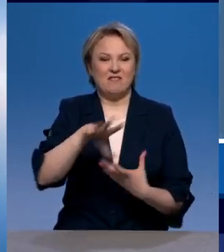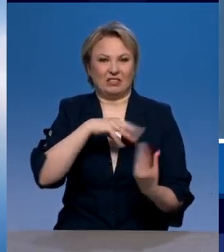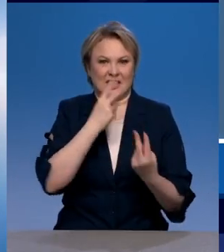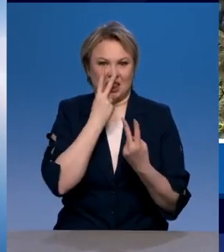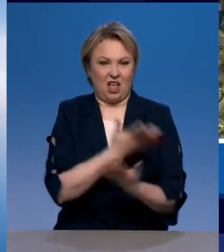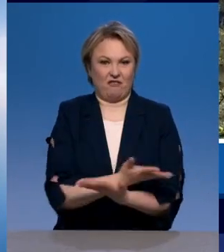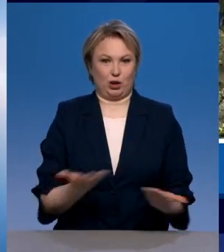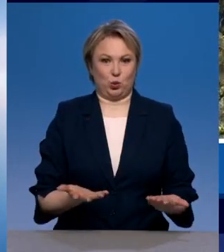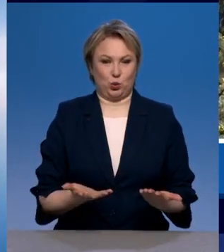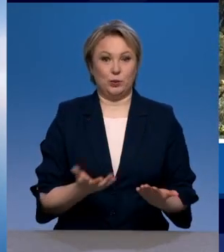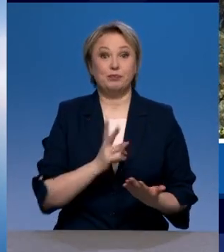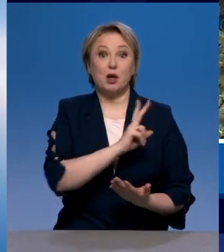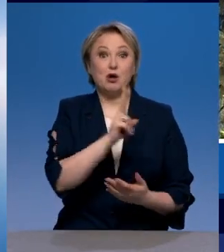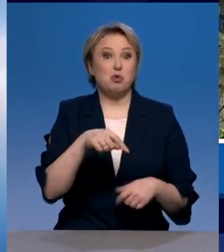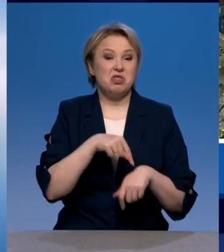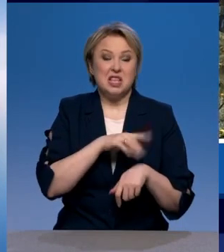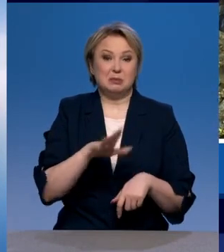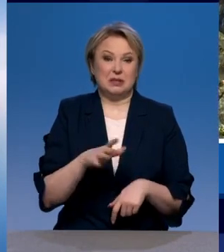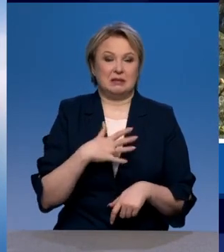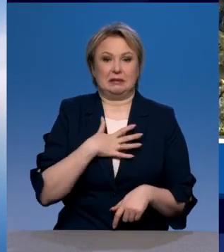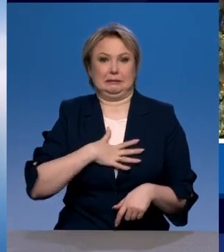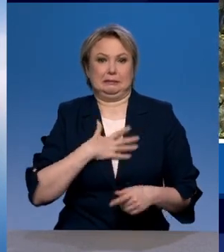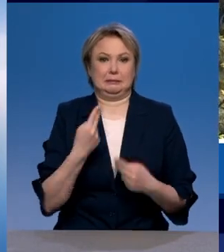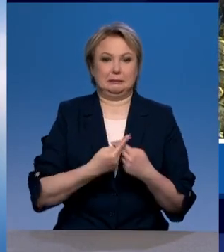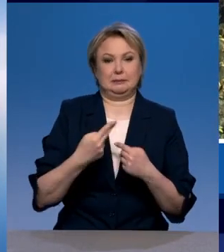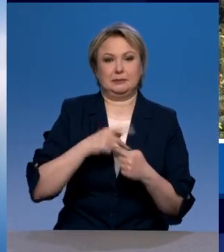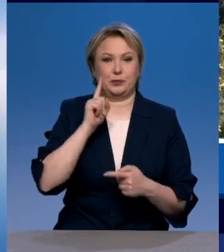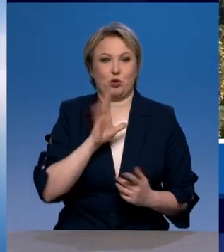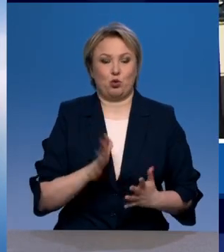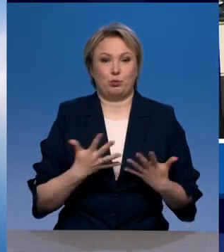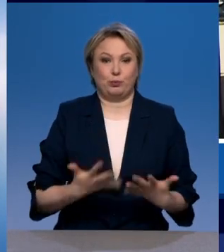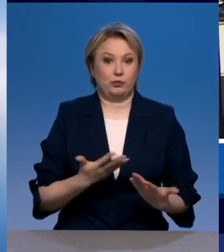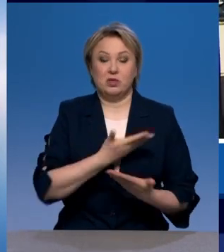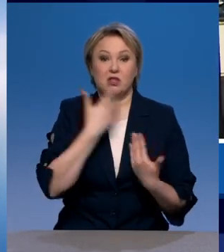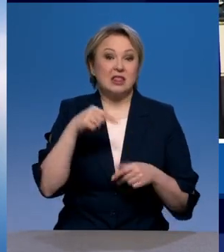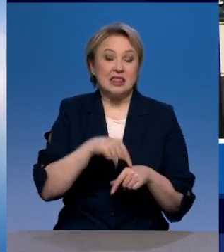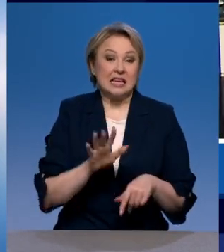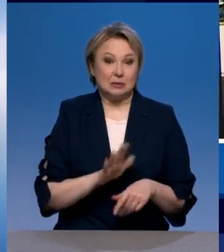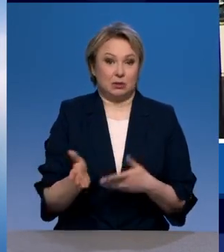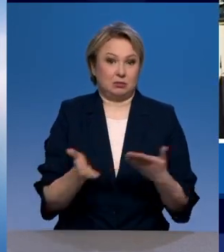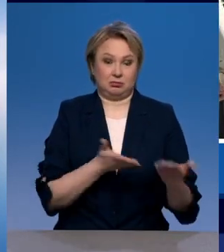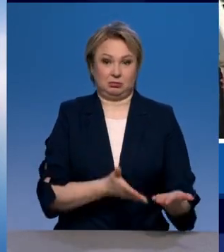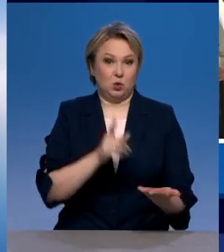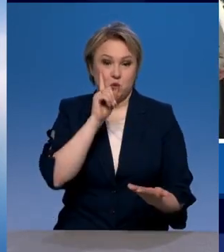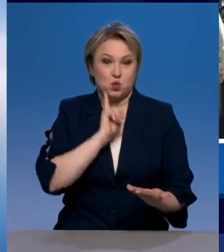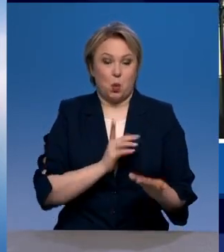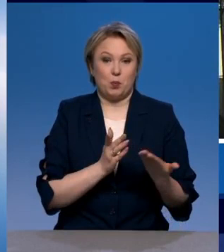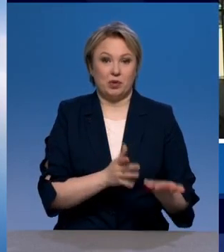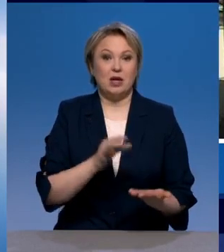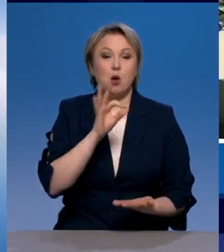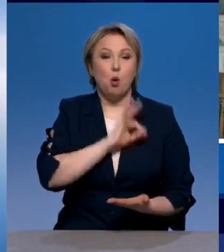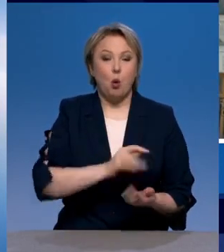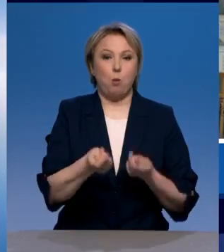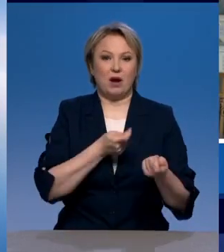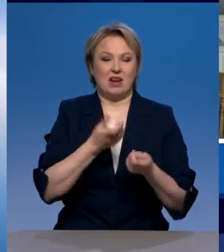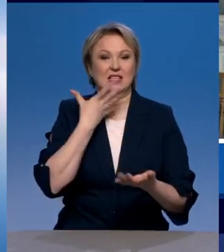испытывает дискомфорта, новые, по сути, способы управления и собственными финансами, и финансами